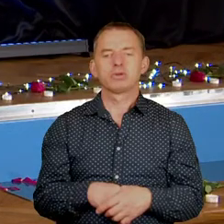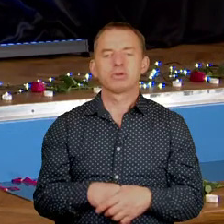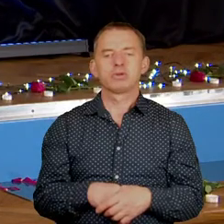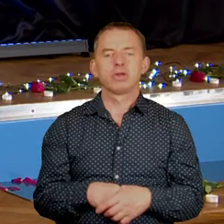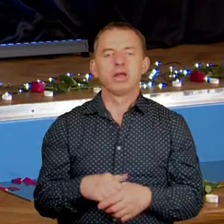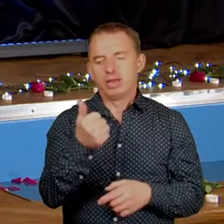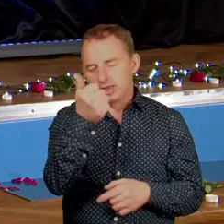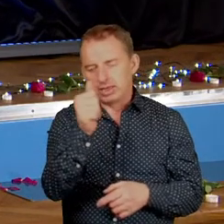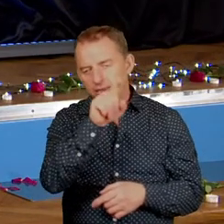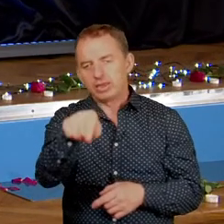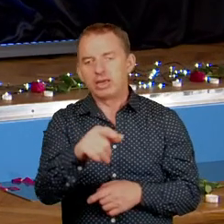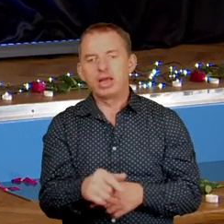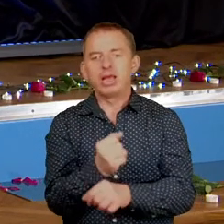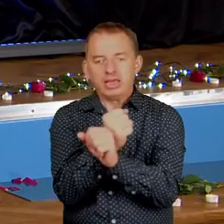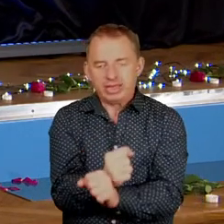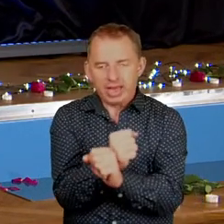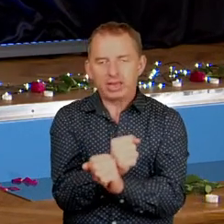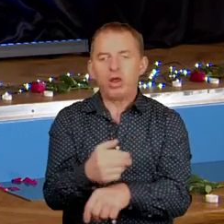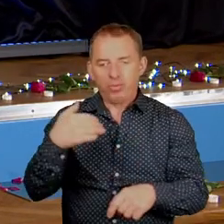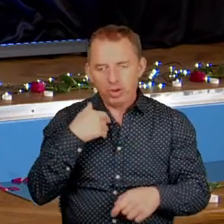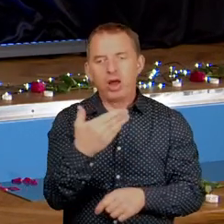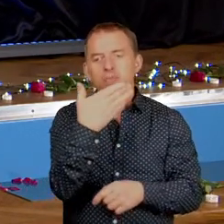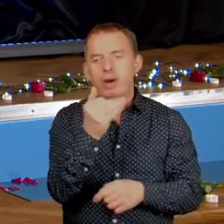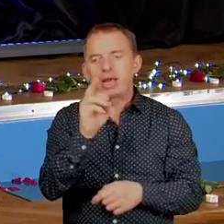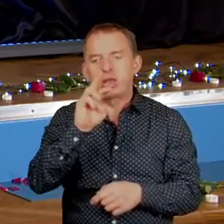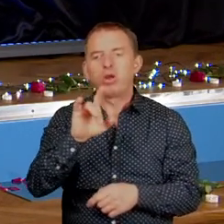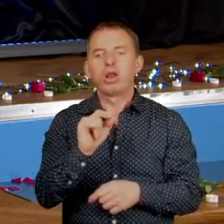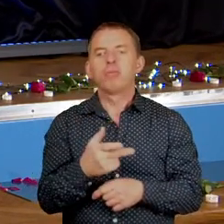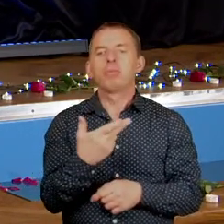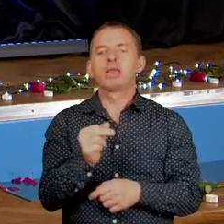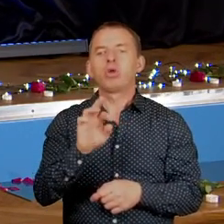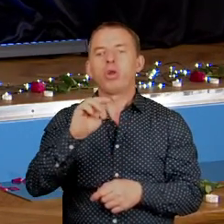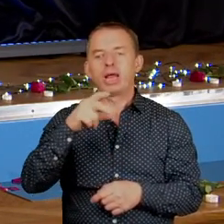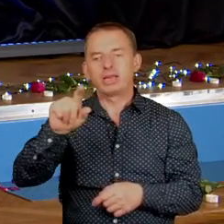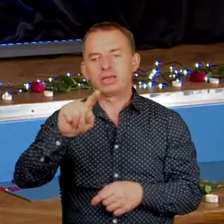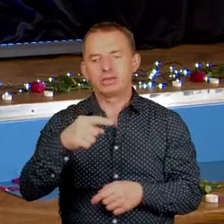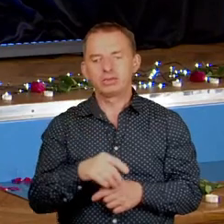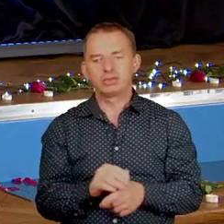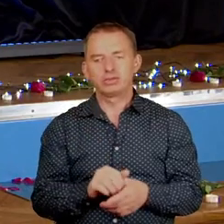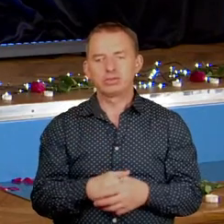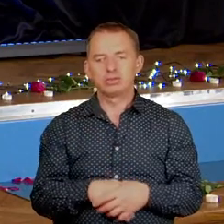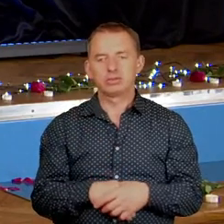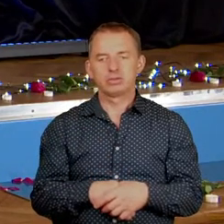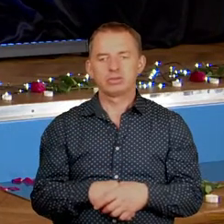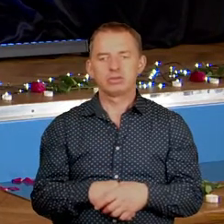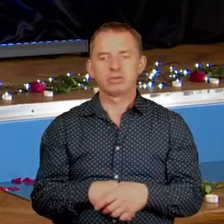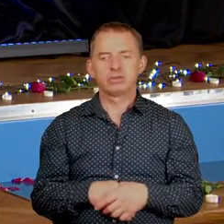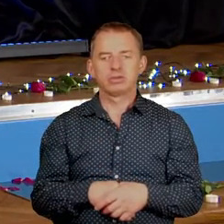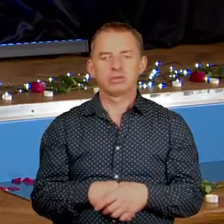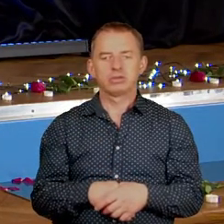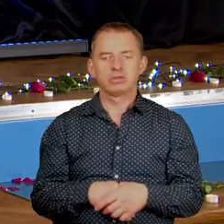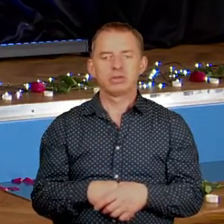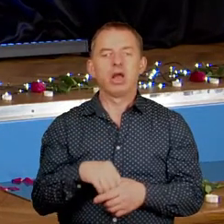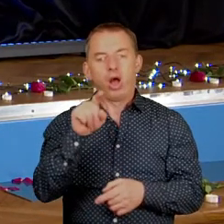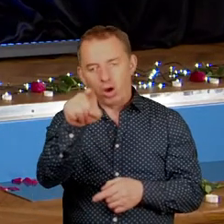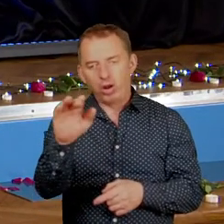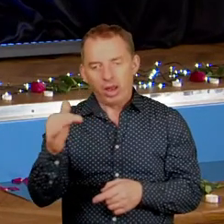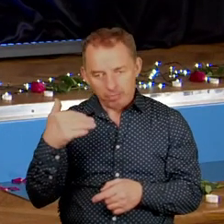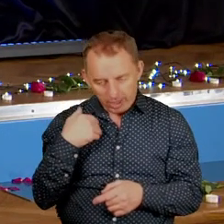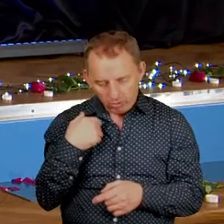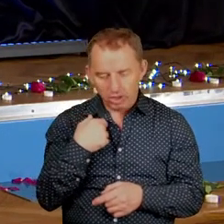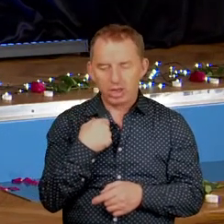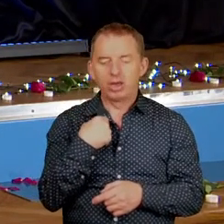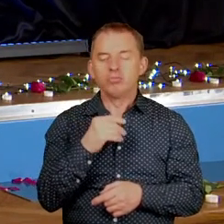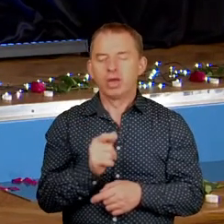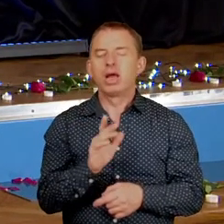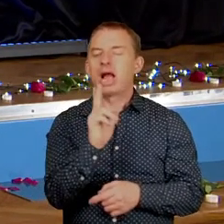Jednym z takich jeńców był właśnie Murdo Ewan McDonald. He was a chaplain for the United States. On był kapelanem